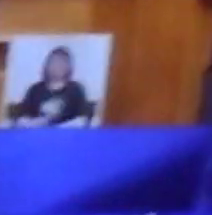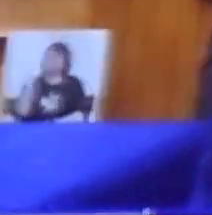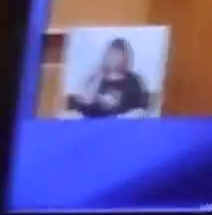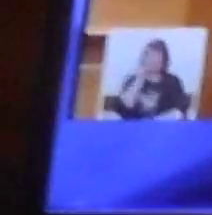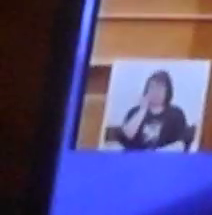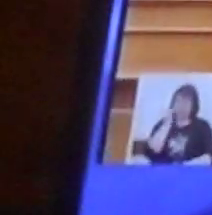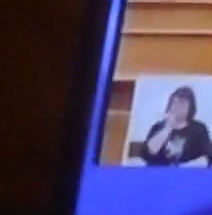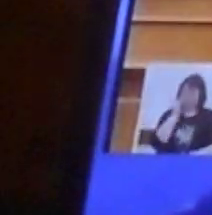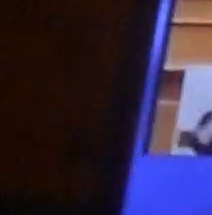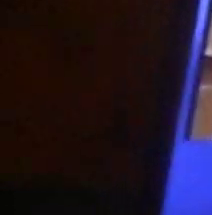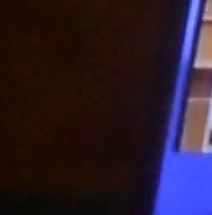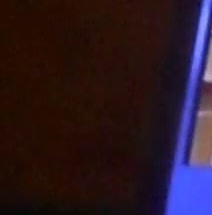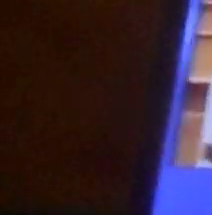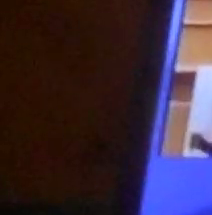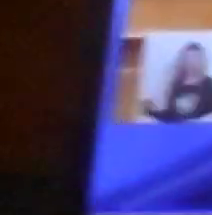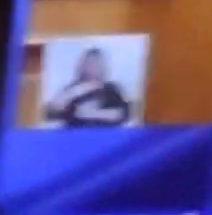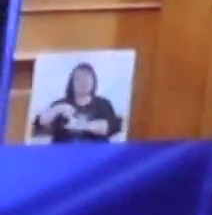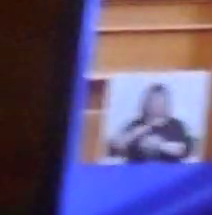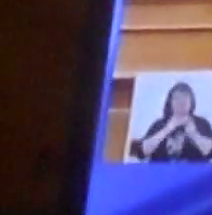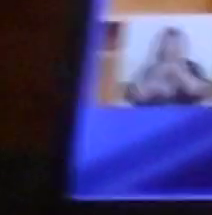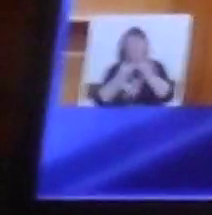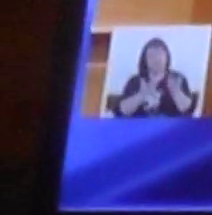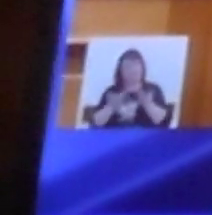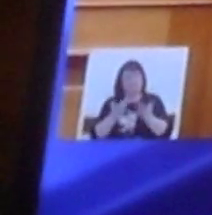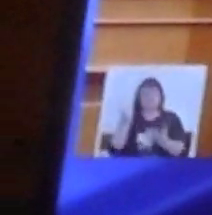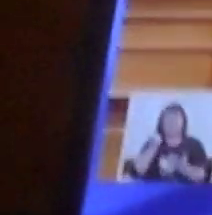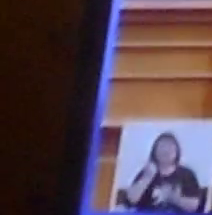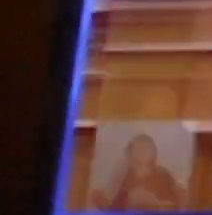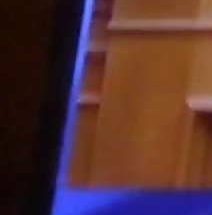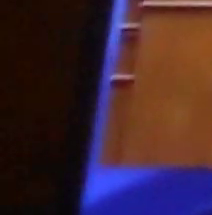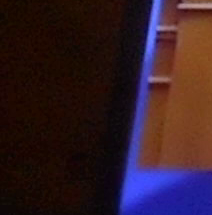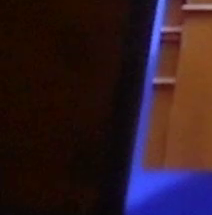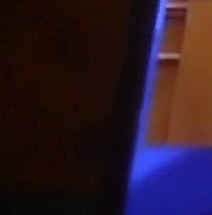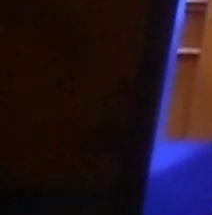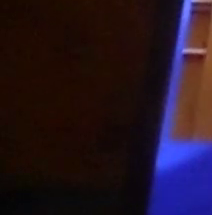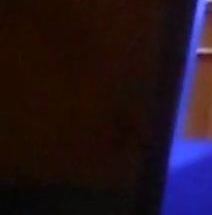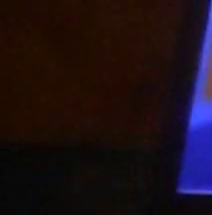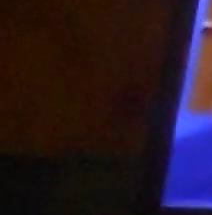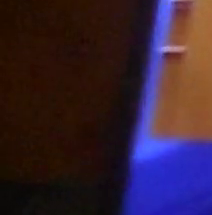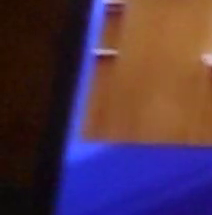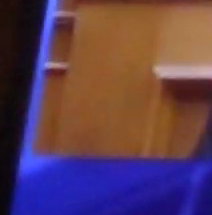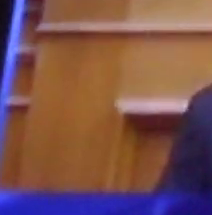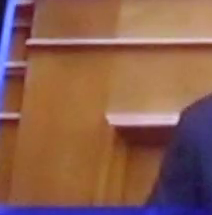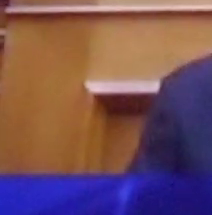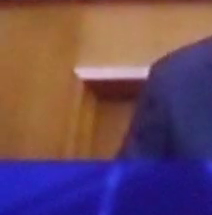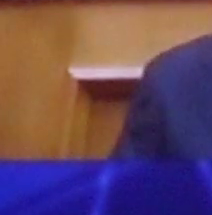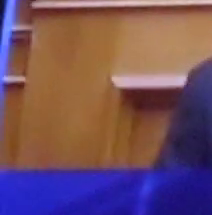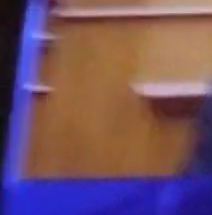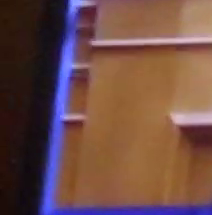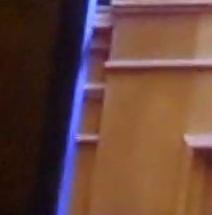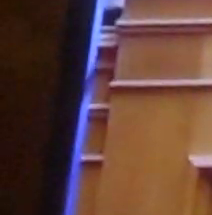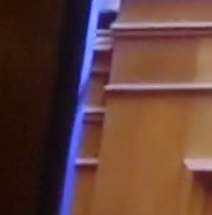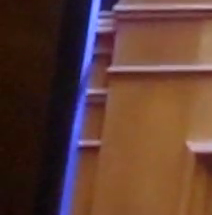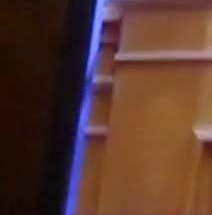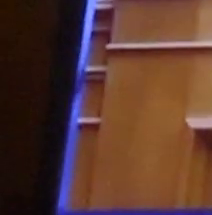και Σπίνο, πώς θα είναι έτσι? Τι να δω, άντρε Καψαμπέλη, στεναχωριέμαι, στα λέω ειλικρινά. Μπορεί να έχω 1000 επιχειρήματα να πω αυτά που θέλω